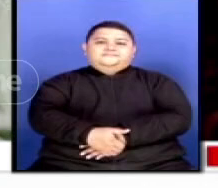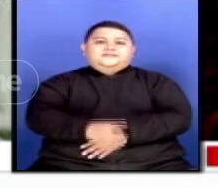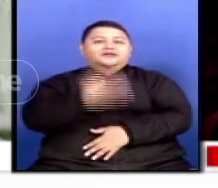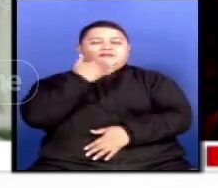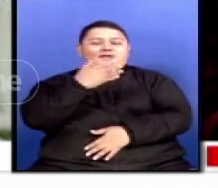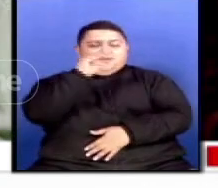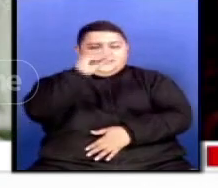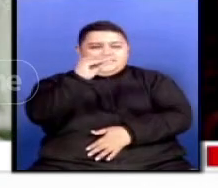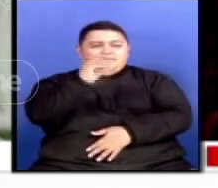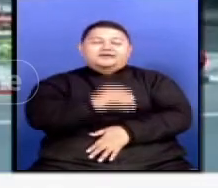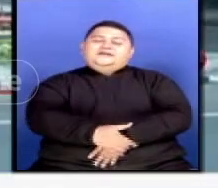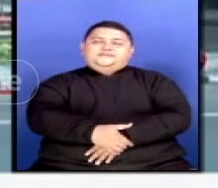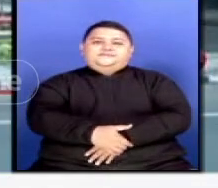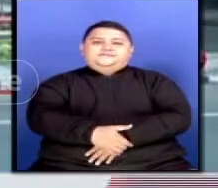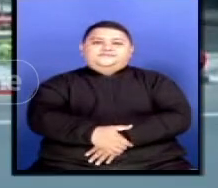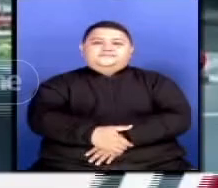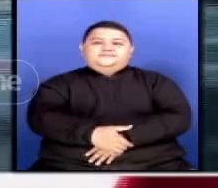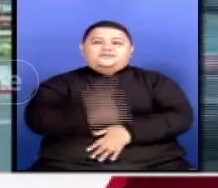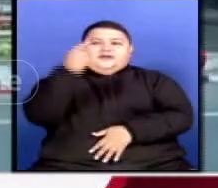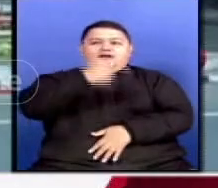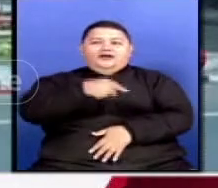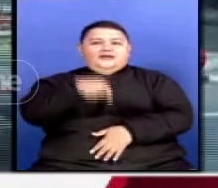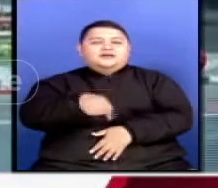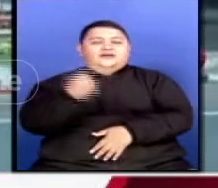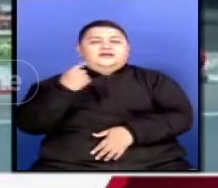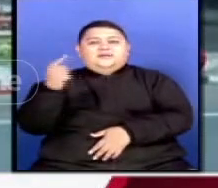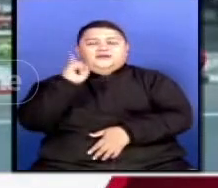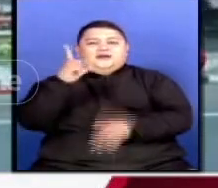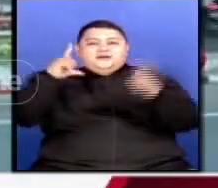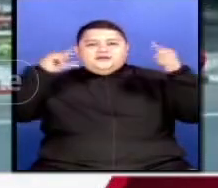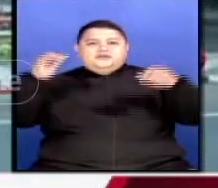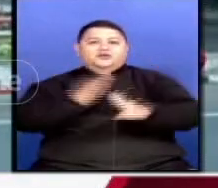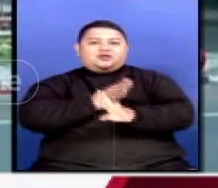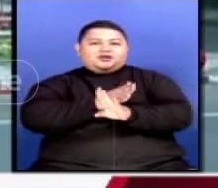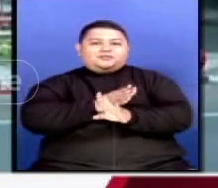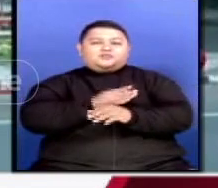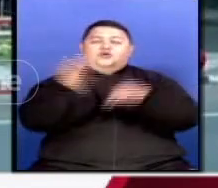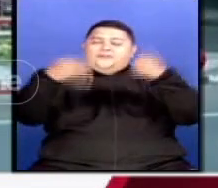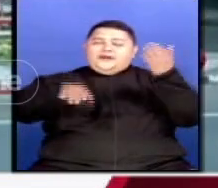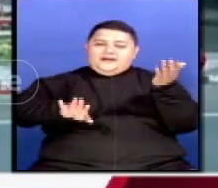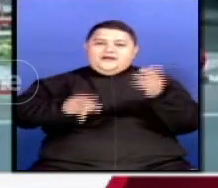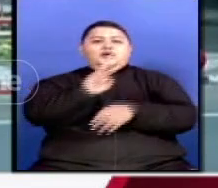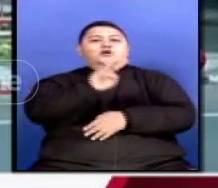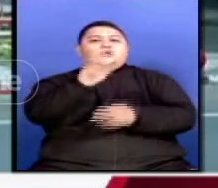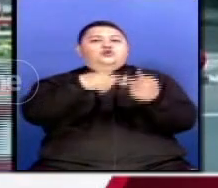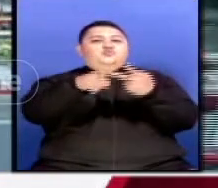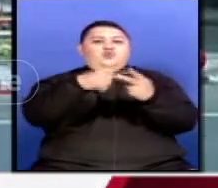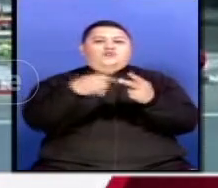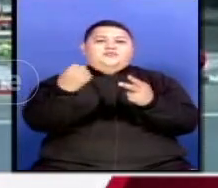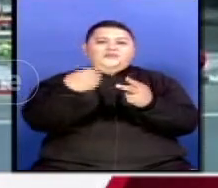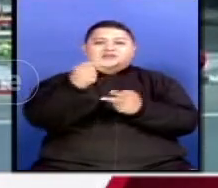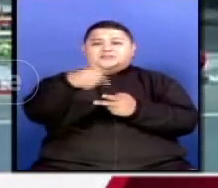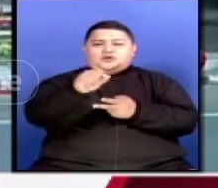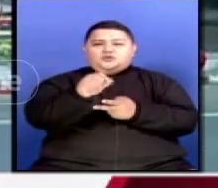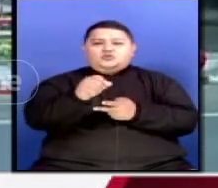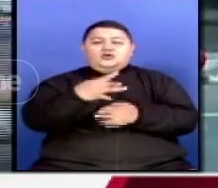Selamat pagi Indi dan juga pemirsa. Hari ini kami dari wilayah Jawa Timur, Bali akan memberikan dua informasi terbaru dan